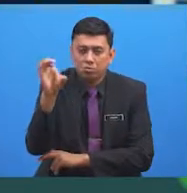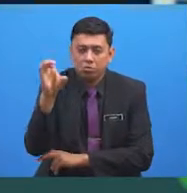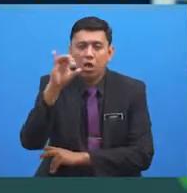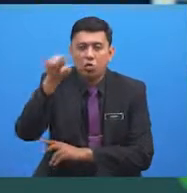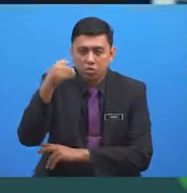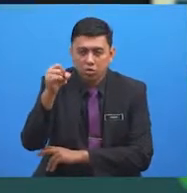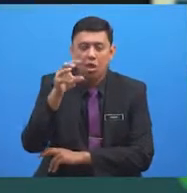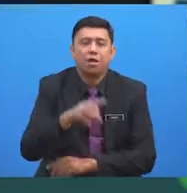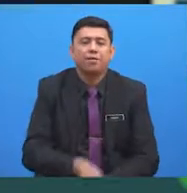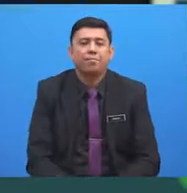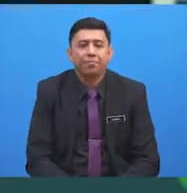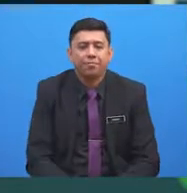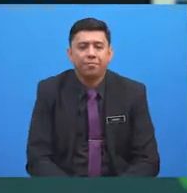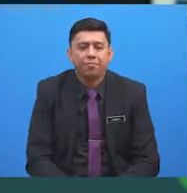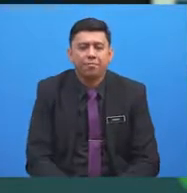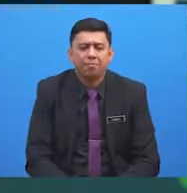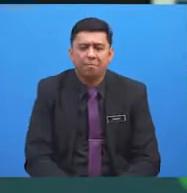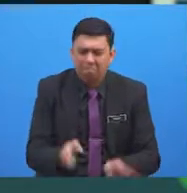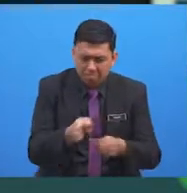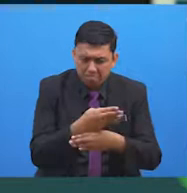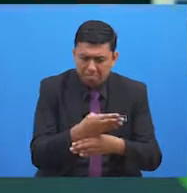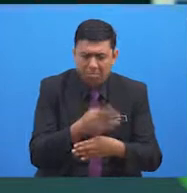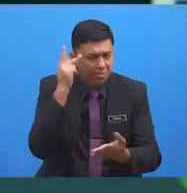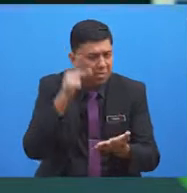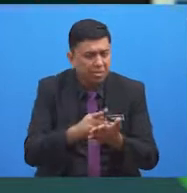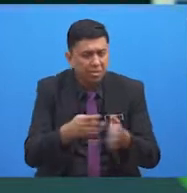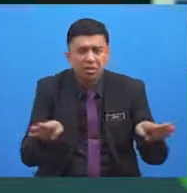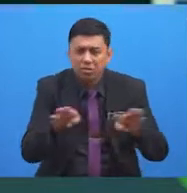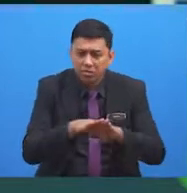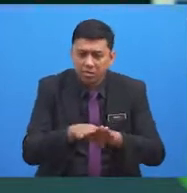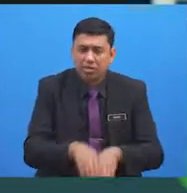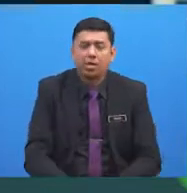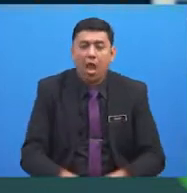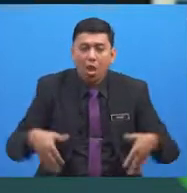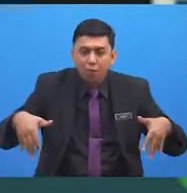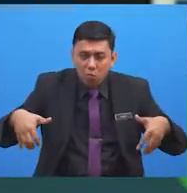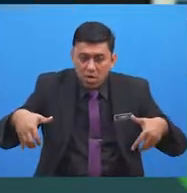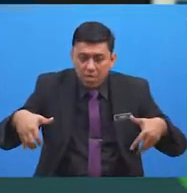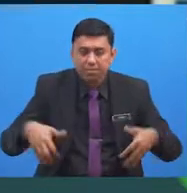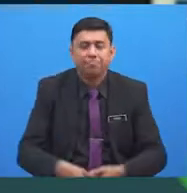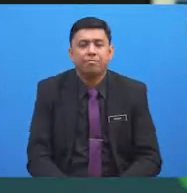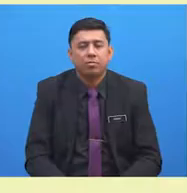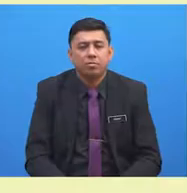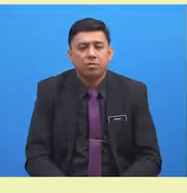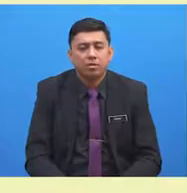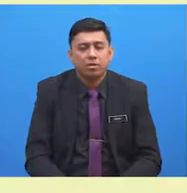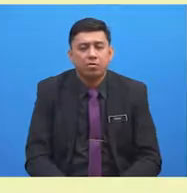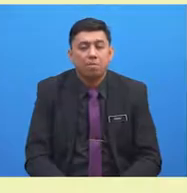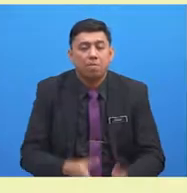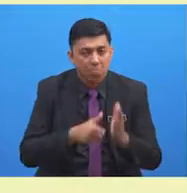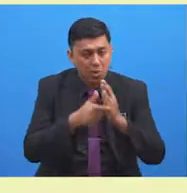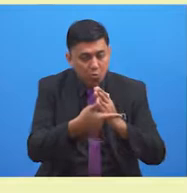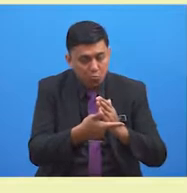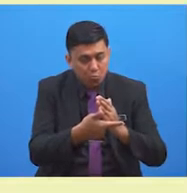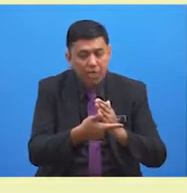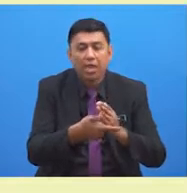300 juta buah. Bentuk alveolus yang banyak dikenali sebagai alveoli.